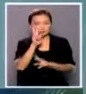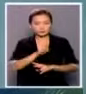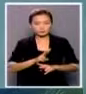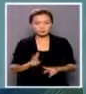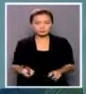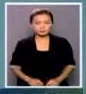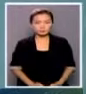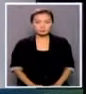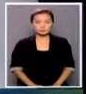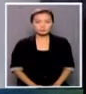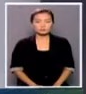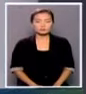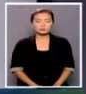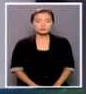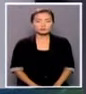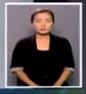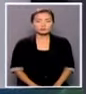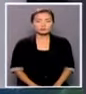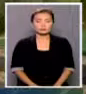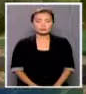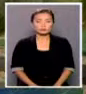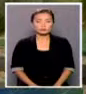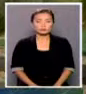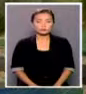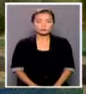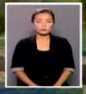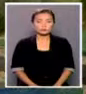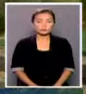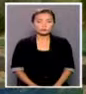белгісіз. Жандос Темірғали, Өнербек Жаңабай, Атырау телеарнасы, Құлсары қаласынан.